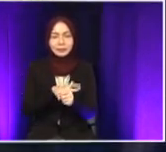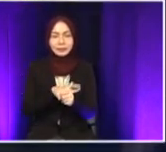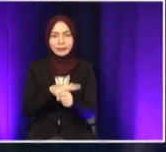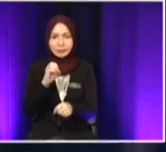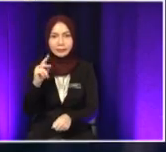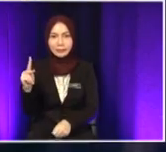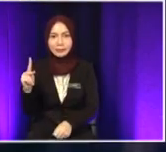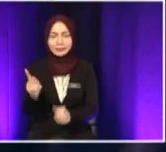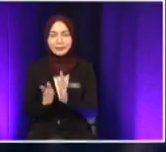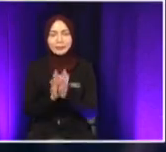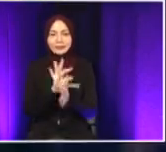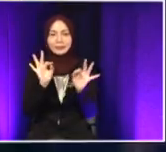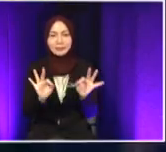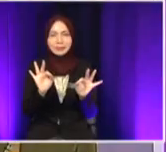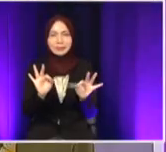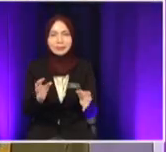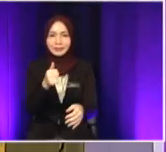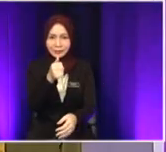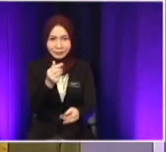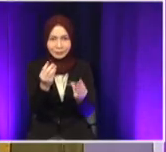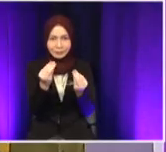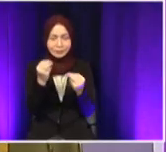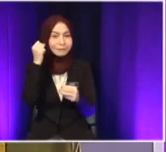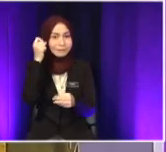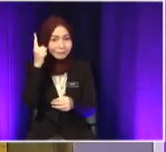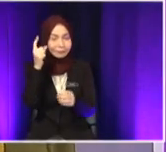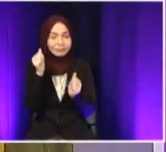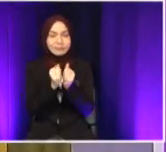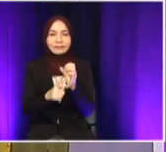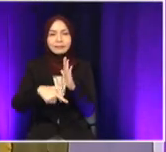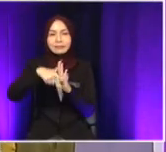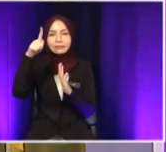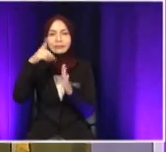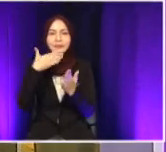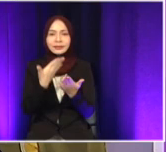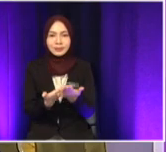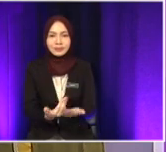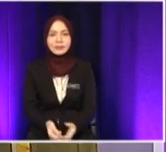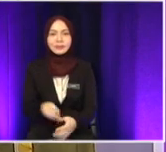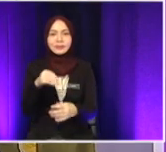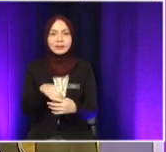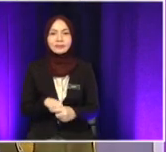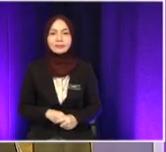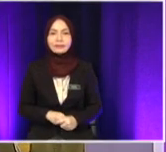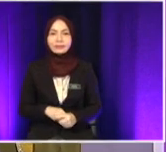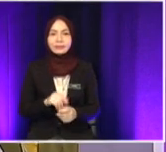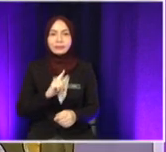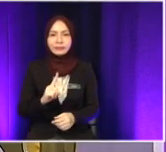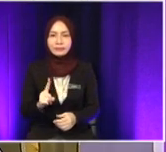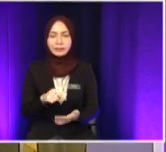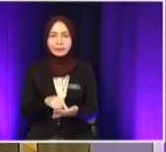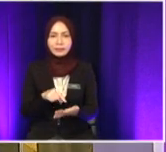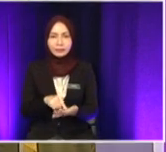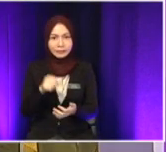dengan lebih jelas tentang hiburan dalam Islami menghibur dan menggembirakan hati ingat tak